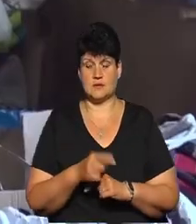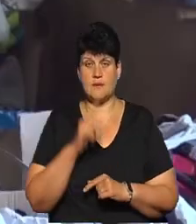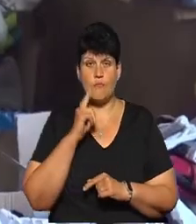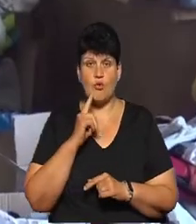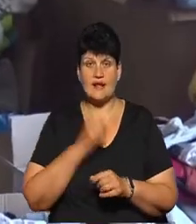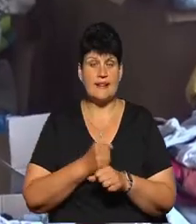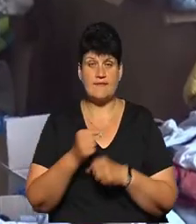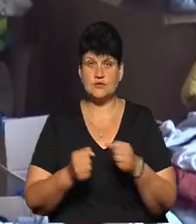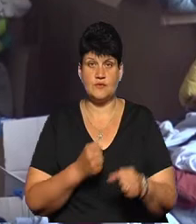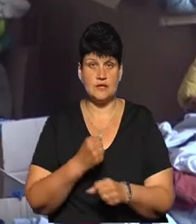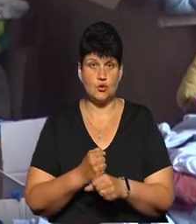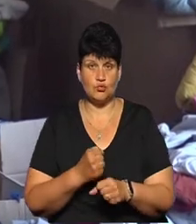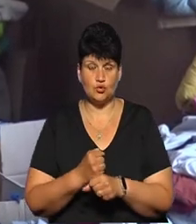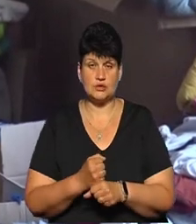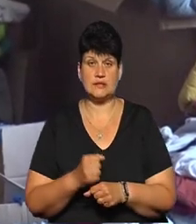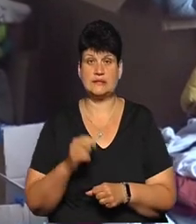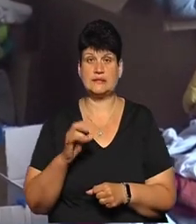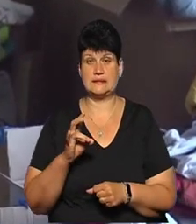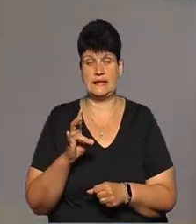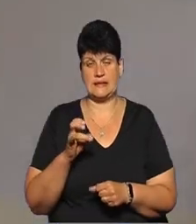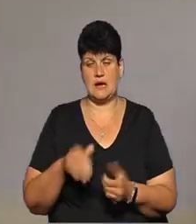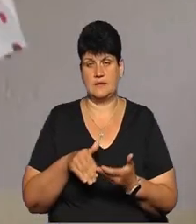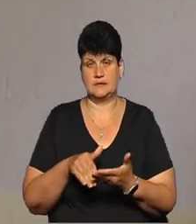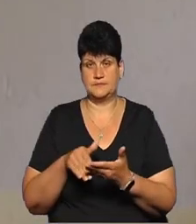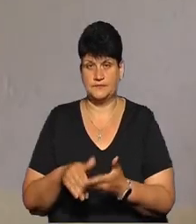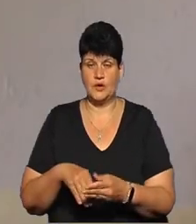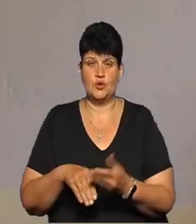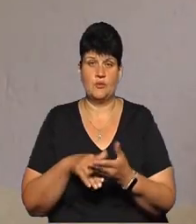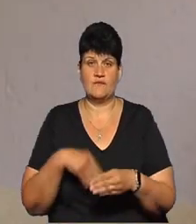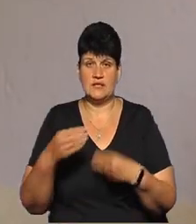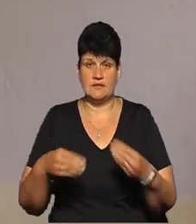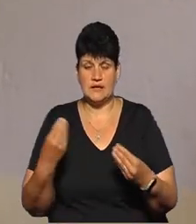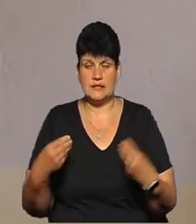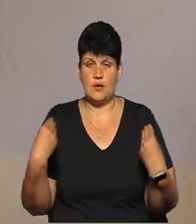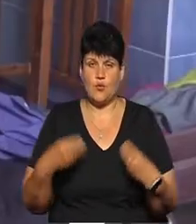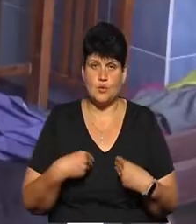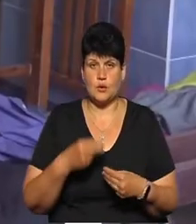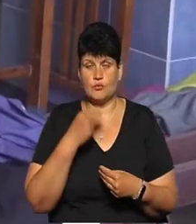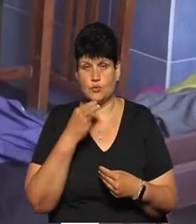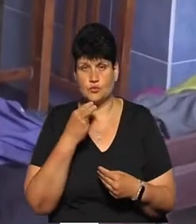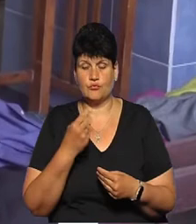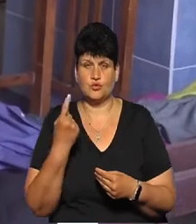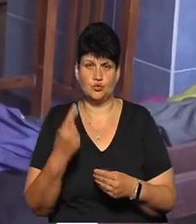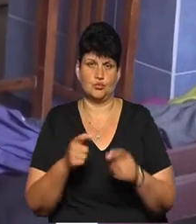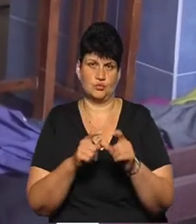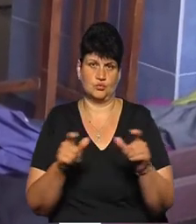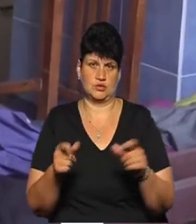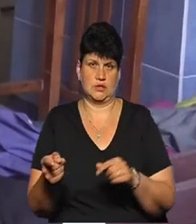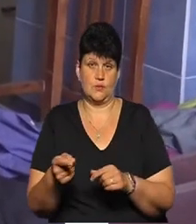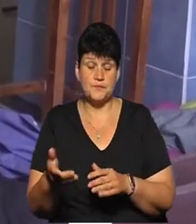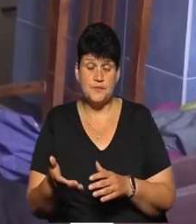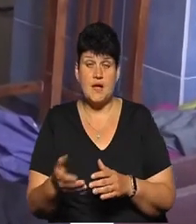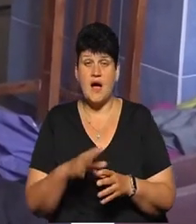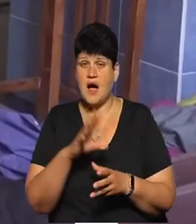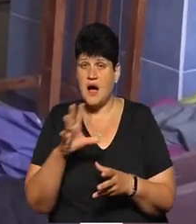роботу, Наталія волонтерить. Допомагає видавати одяг і продукти переселенцям в одному із гуманітарних пунктів Тернополя. А все, що переживає